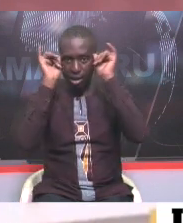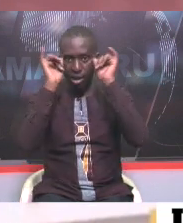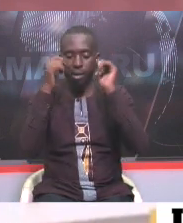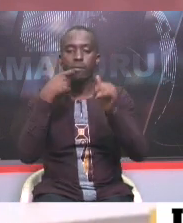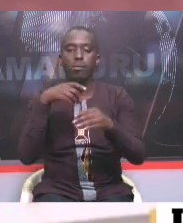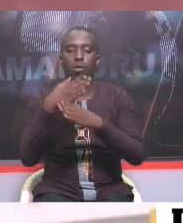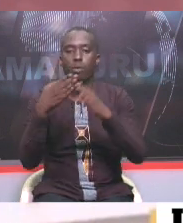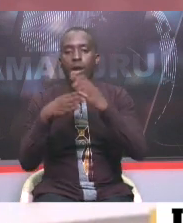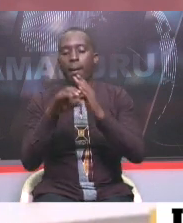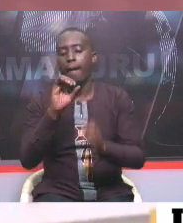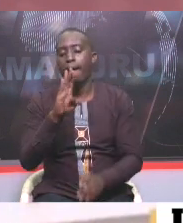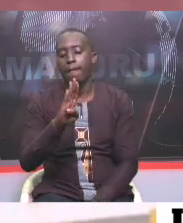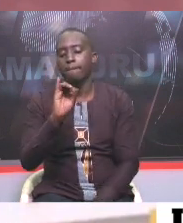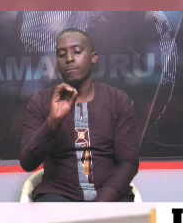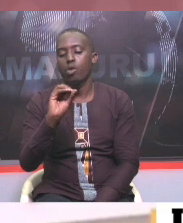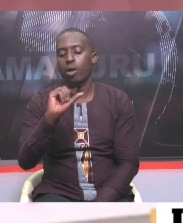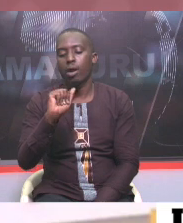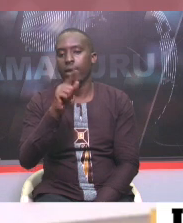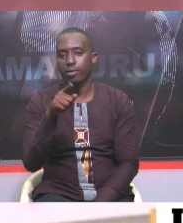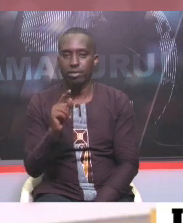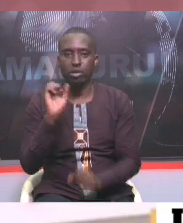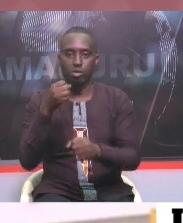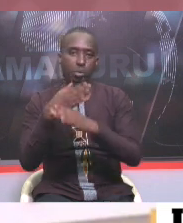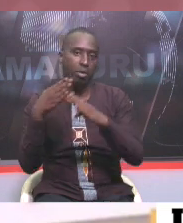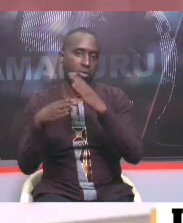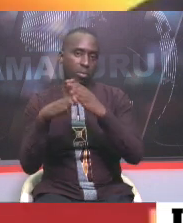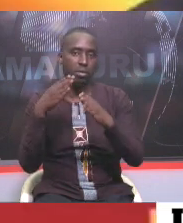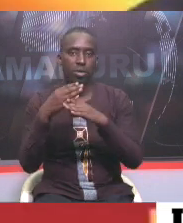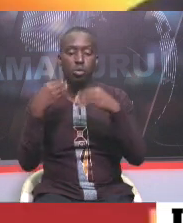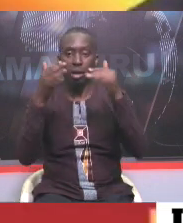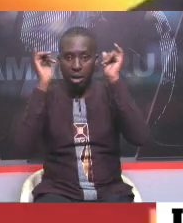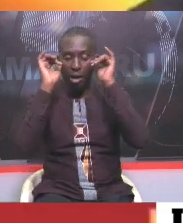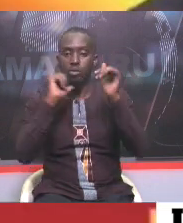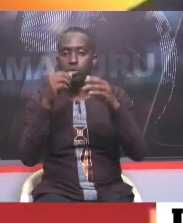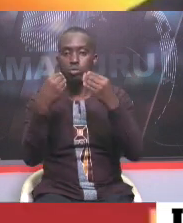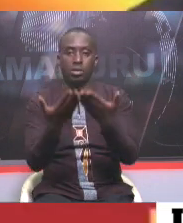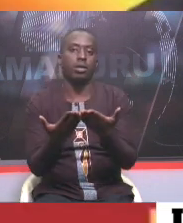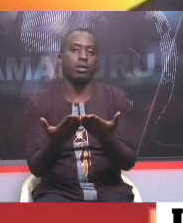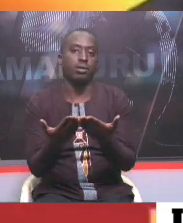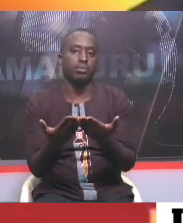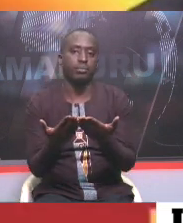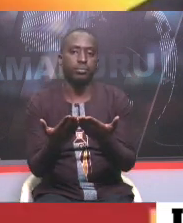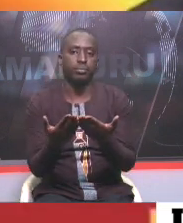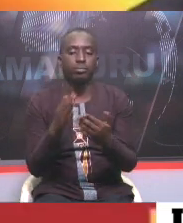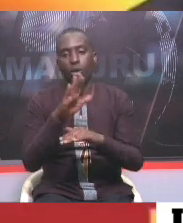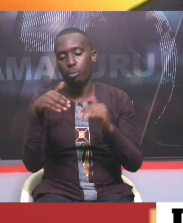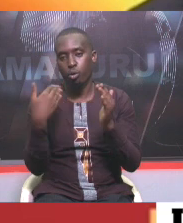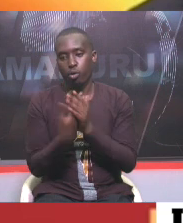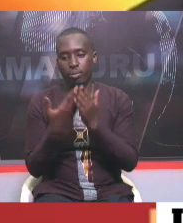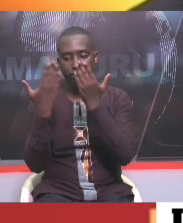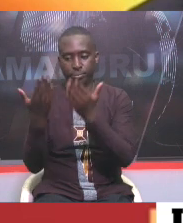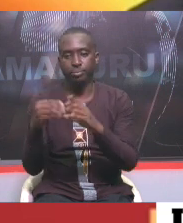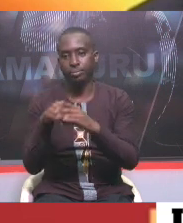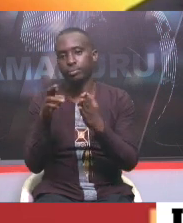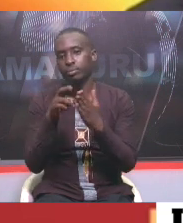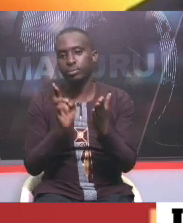kubaka biogaze ashobora kuba yarazubatse wundi wajyaga gutanga inka akaba atazitanze ibyo byose rero birahari muri